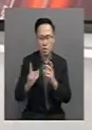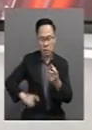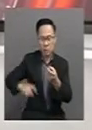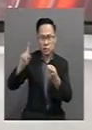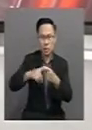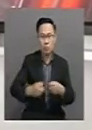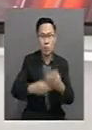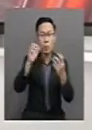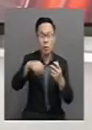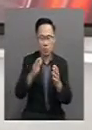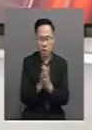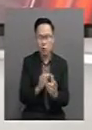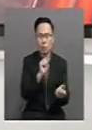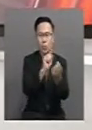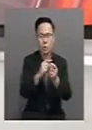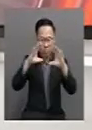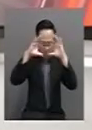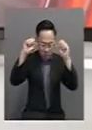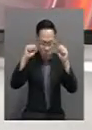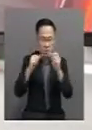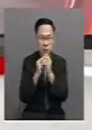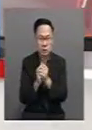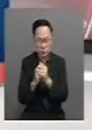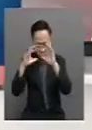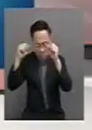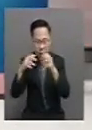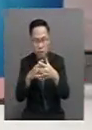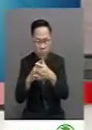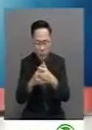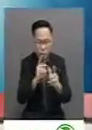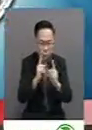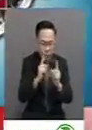วก็ยังมีเรื่องการประชุมสุดยอดผู้นำของสหรัฐแล้วก็จีนด้วยค่ะก็อาจจะมีการขายทำกำไรในช่วงนี้ละค่ะ